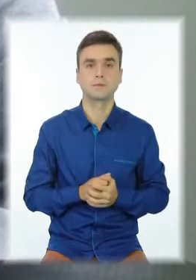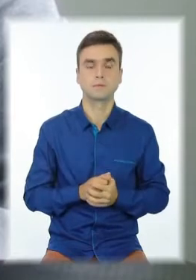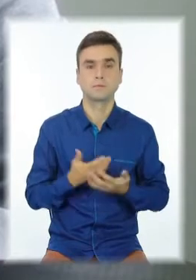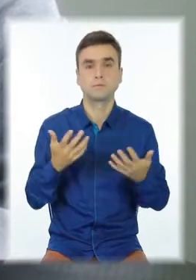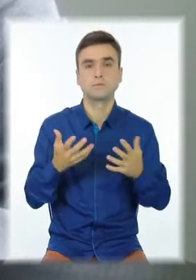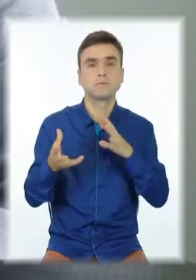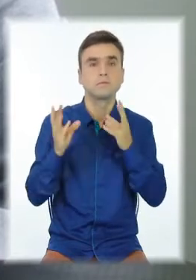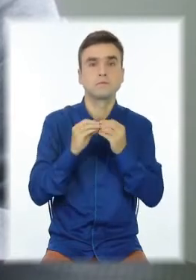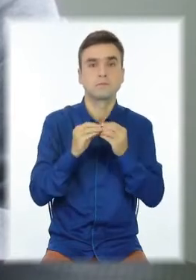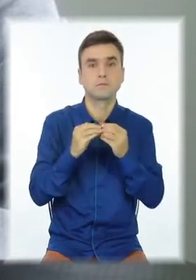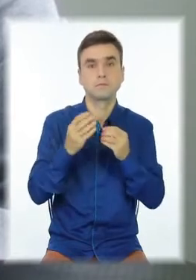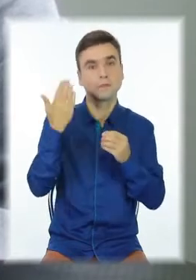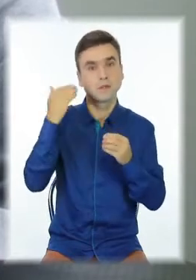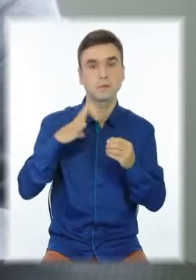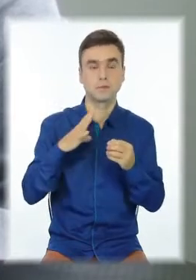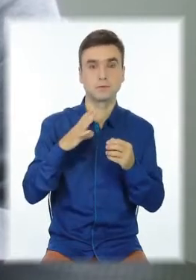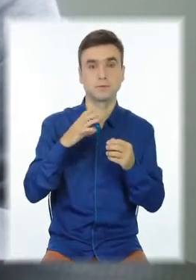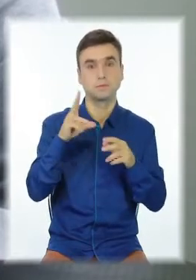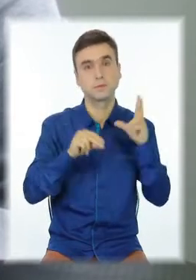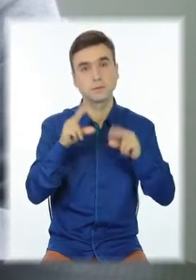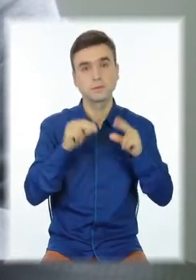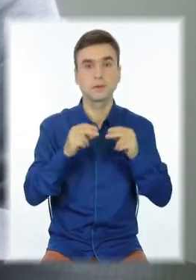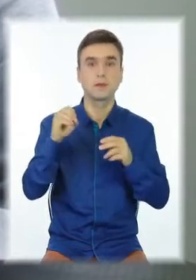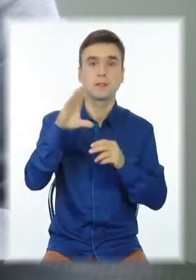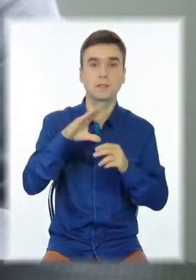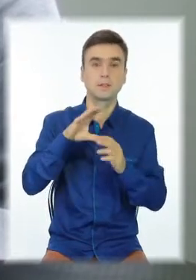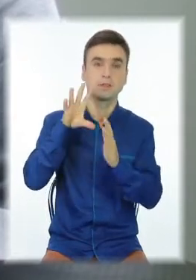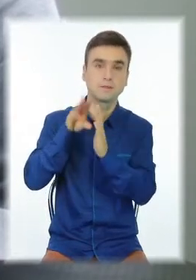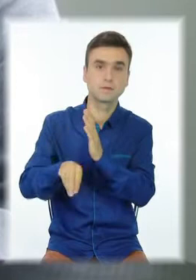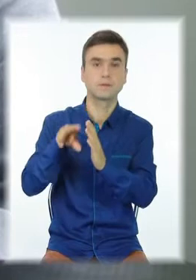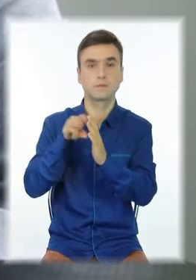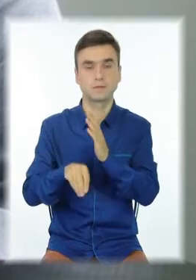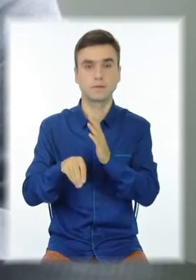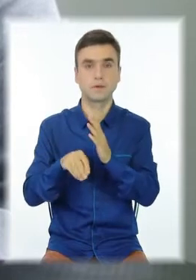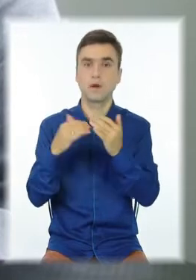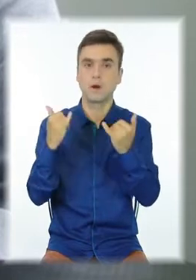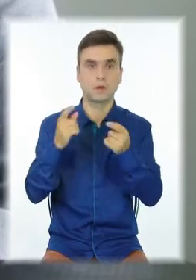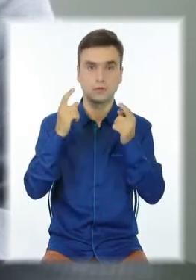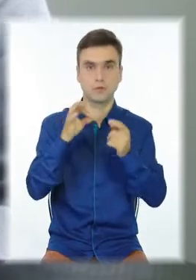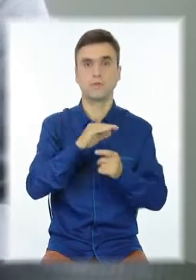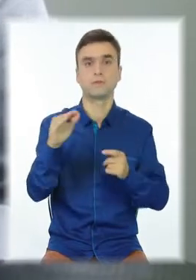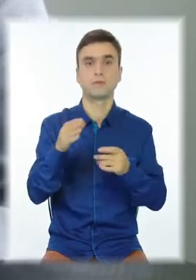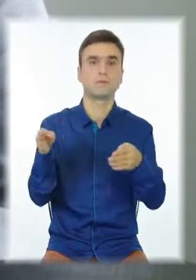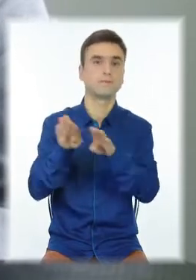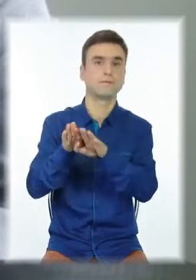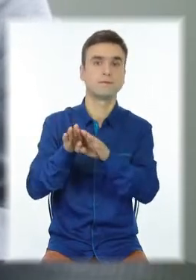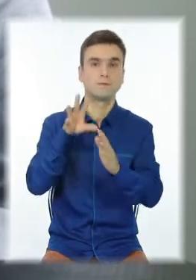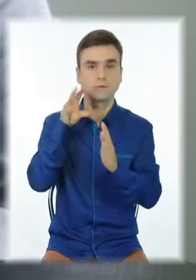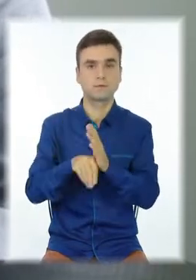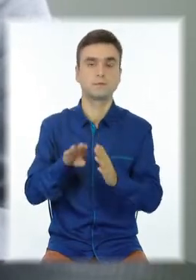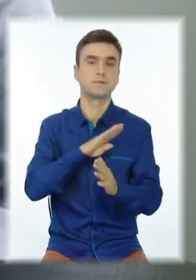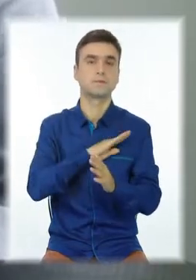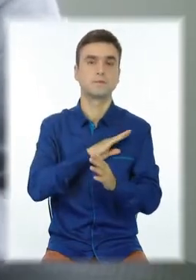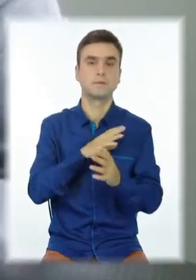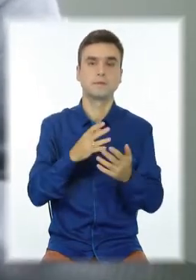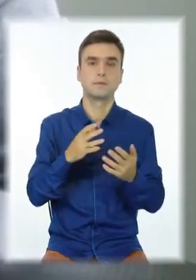Союзі. Тобто потенційно двері були ширшими. Сьогодні ці двері перед нашим носом замкнули і сказали, що в найближчій перспективі ви не можете